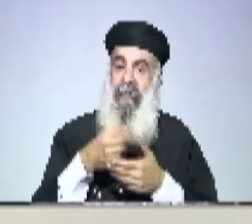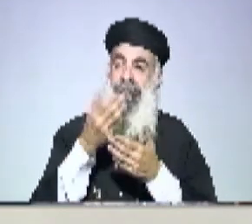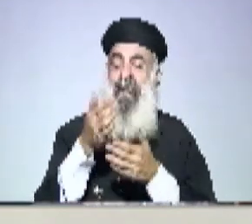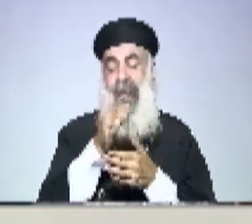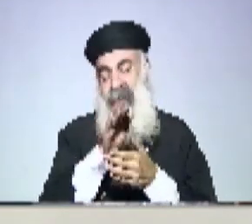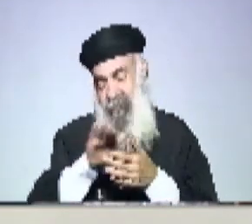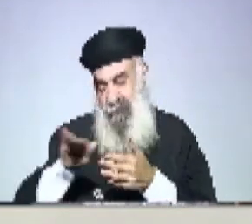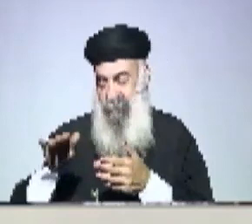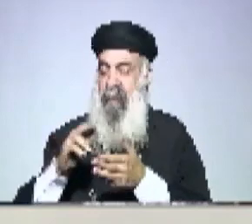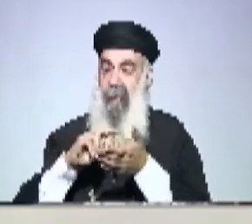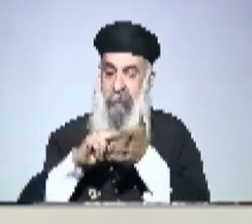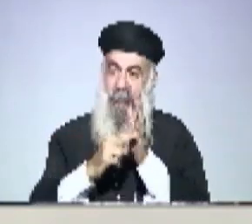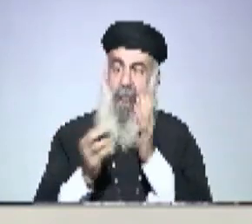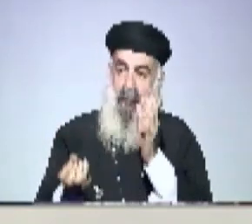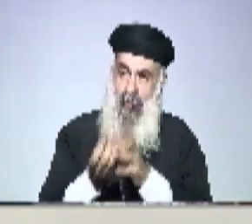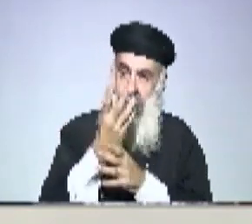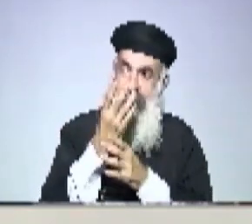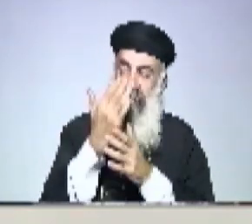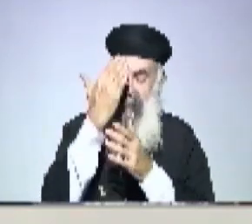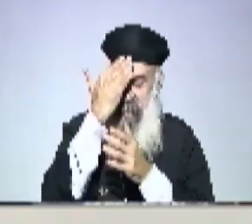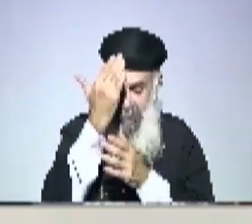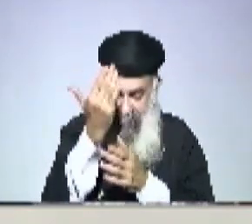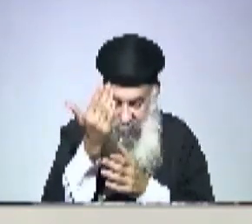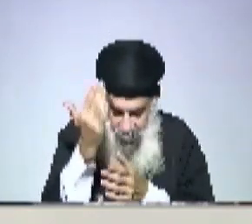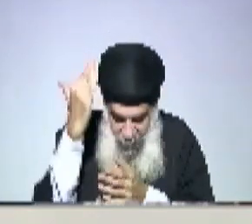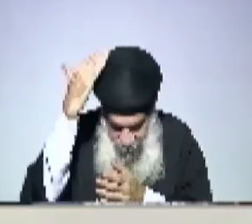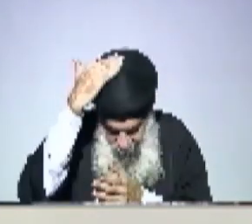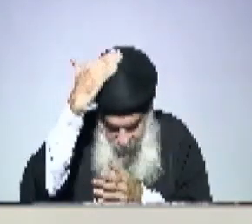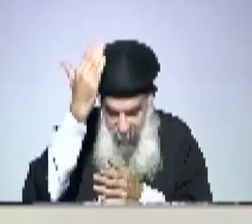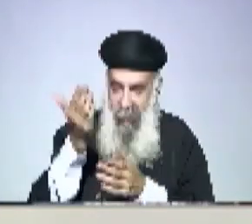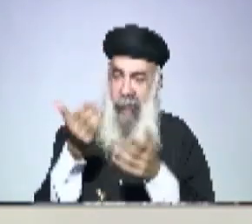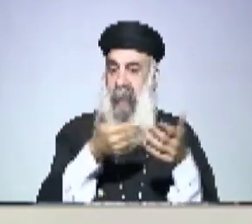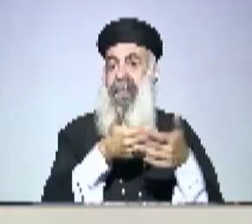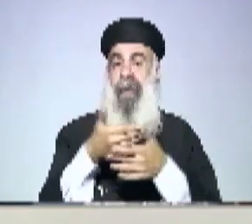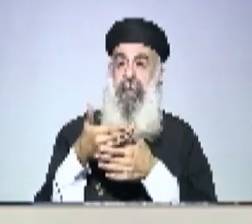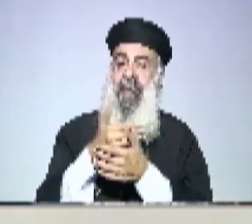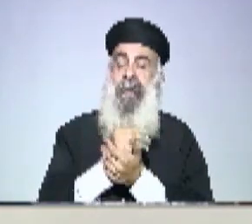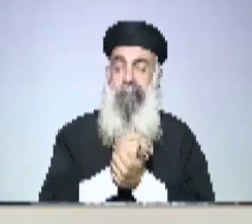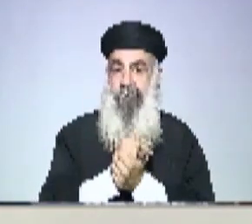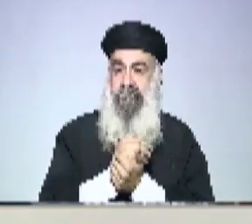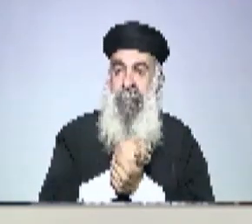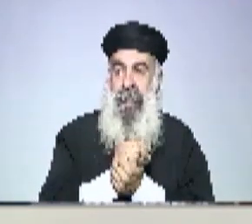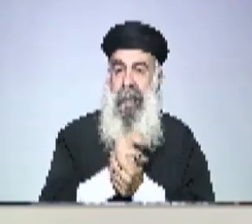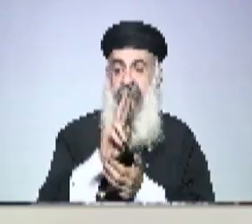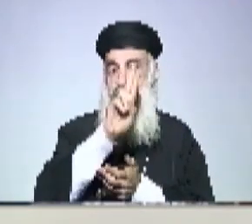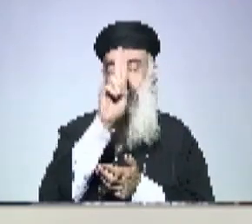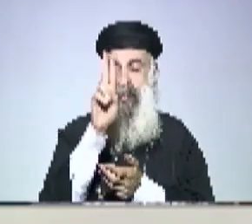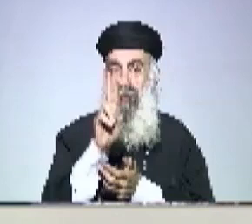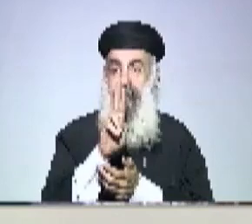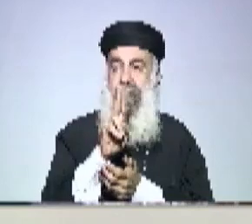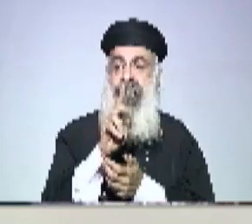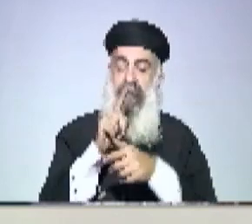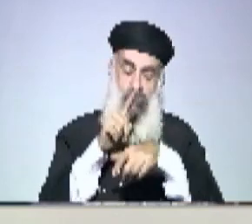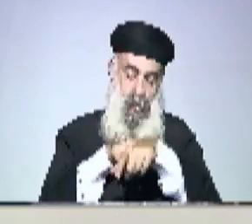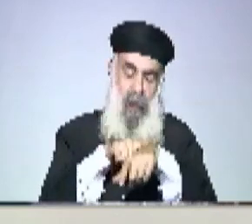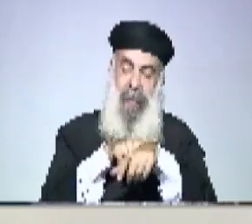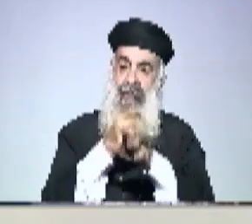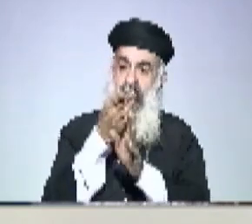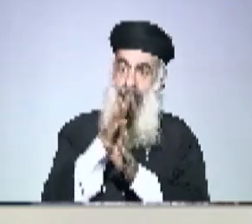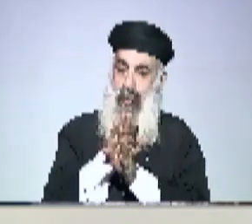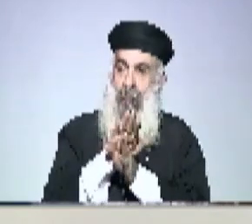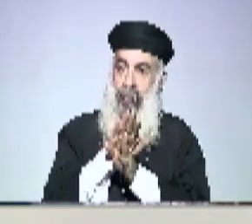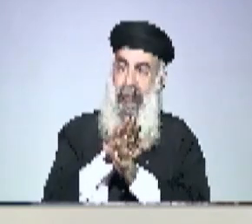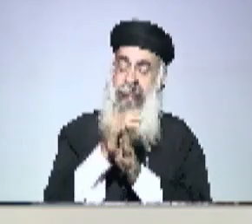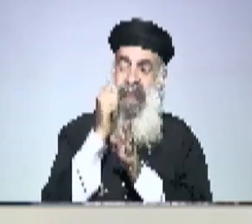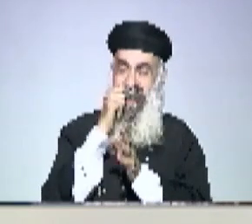وبدا وعمل المعجزه كرامه لطلب العذرا بس سؤال عند الموت وانتهاء عمر الانسان